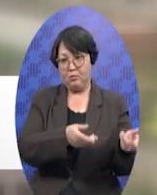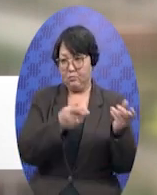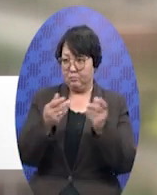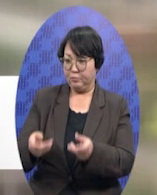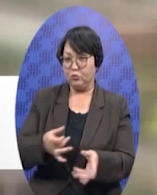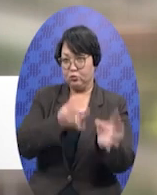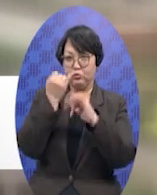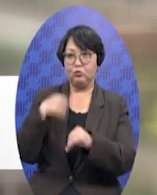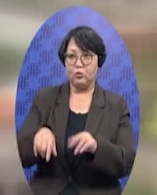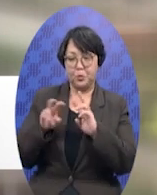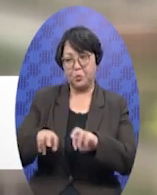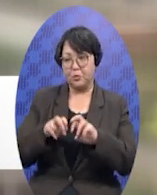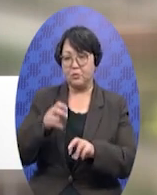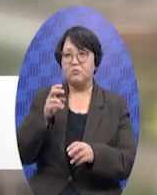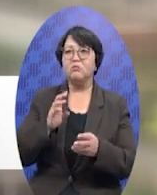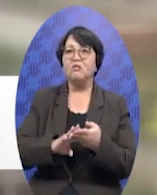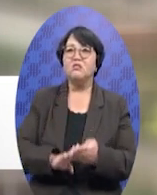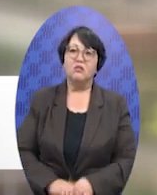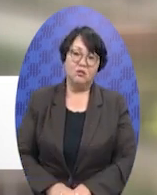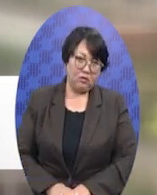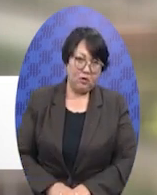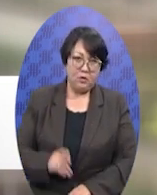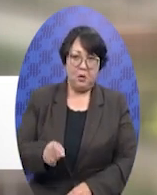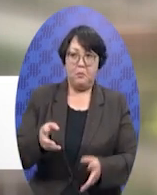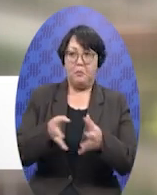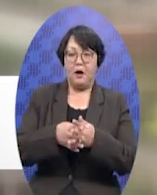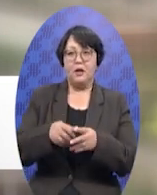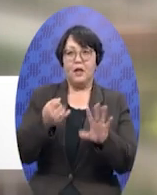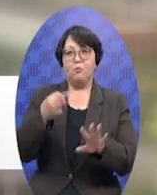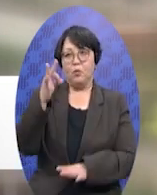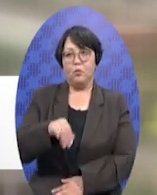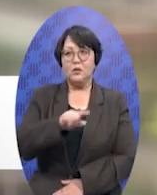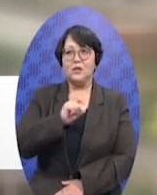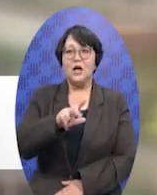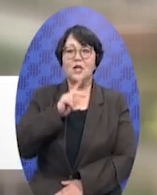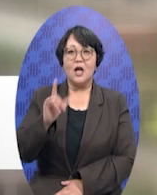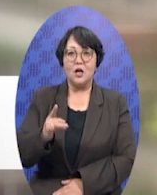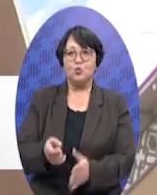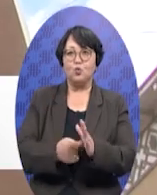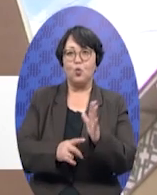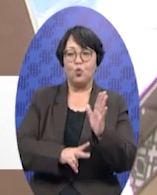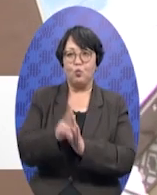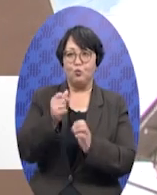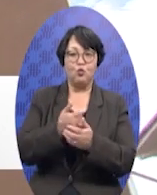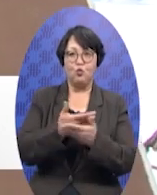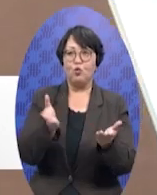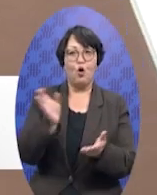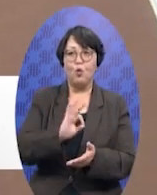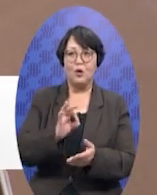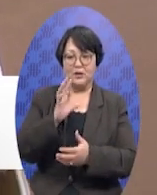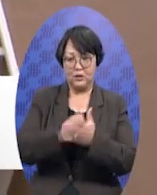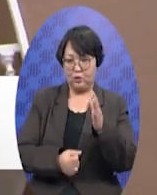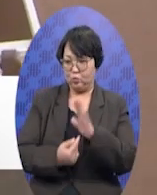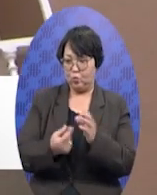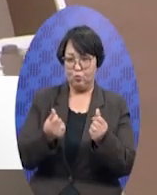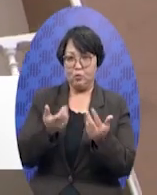өнөгт орно судалж. Одоогоор яг ипотекийн 8% зээл гарахгүй байгаа. Санхүүжилтэнд байхгүй байгаа. Банкуудын